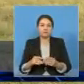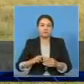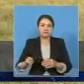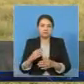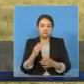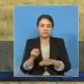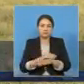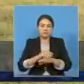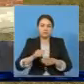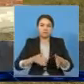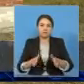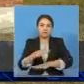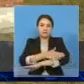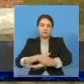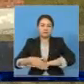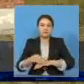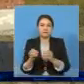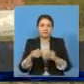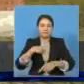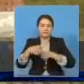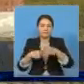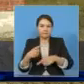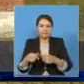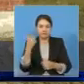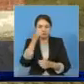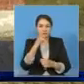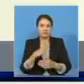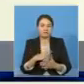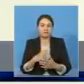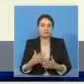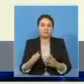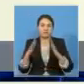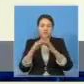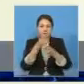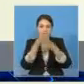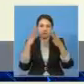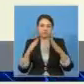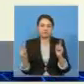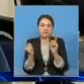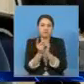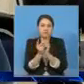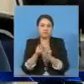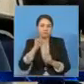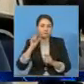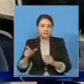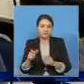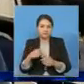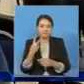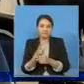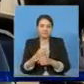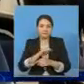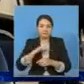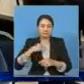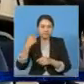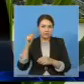пункте асфальтируют 10 улиц. Эта работа продолжится и в следующем году. А в местном доме культуры ветераны встретились с сельской молодежью и поведали о своих